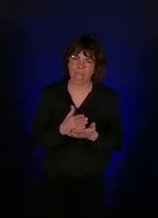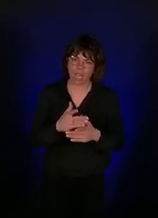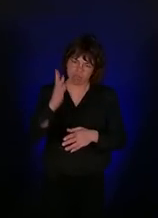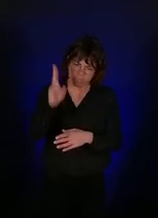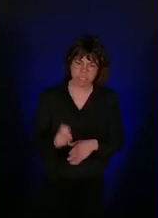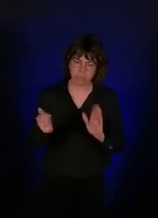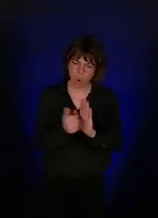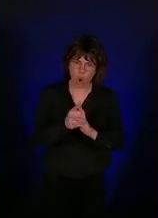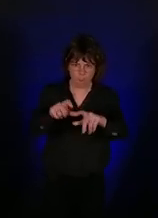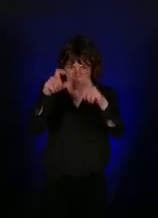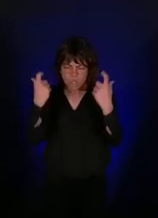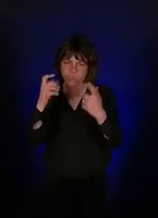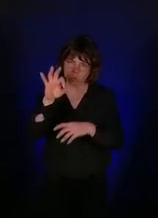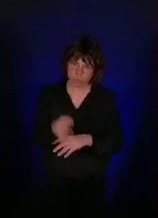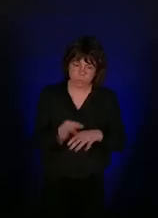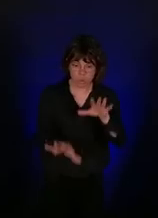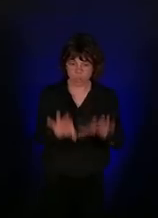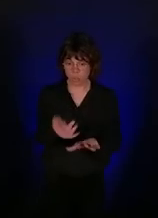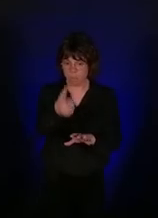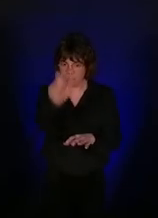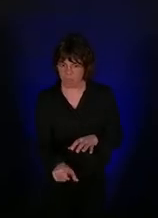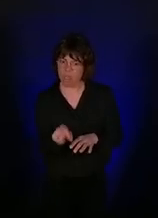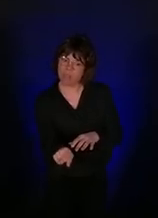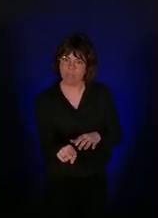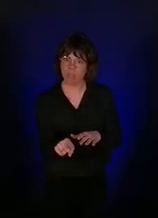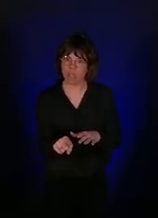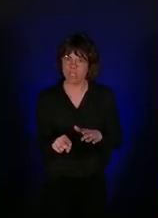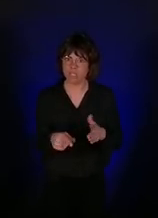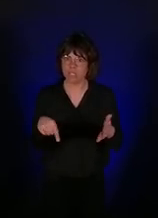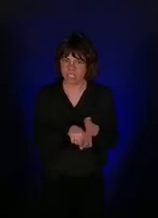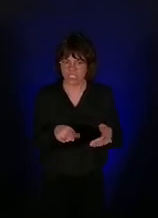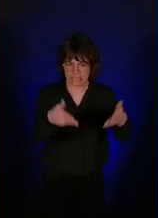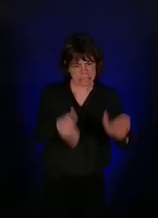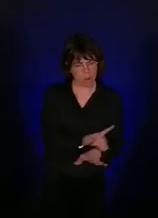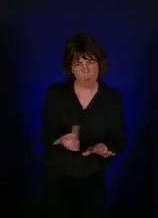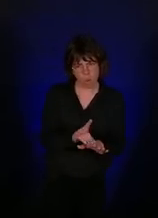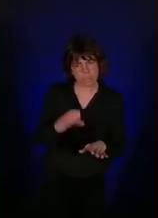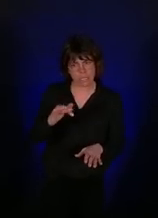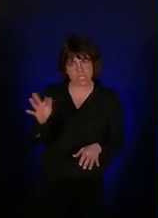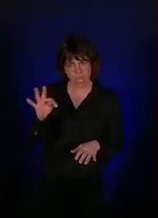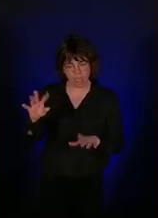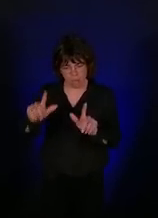la quasi-désignation officielle d'une personne relève plus du royalisme que de la CGT.